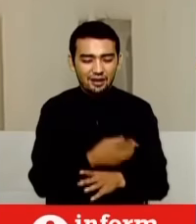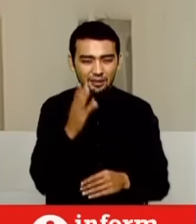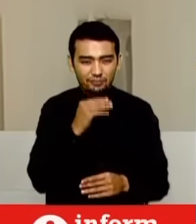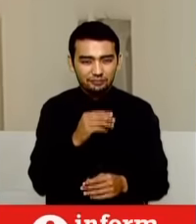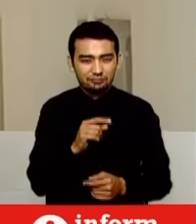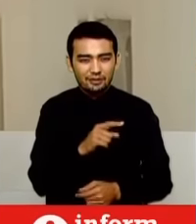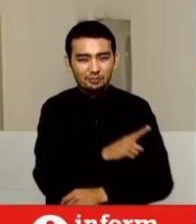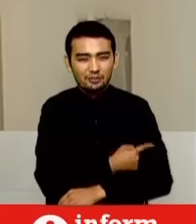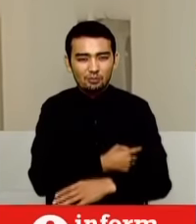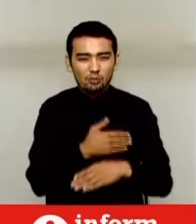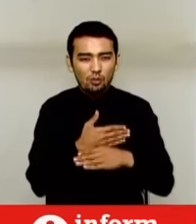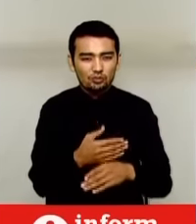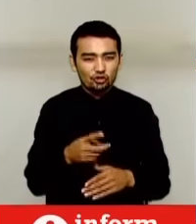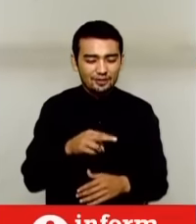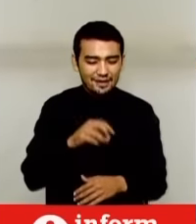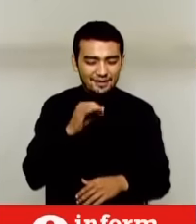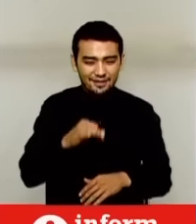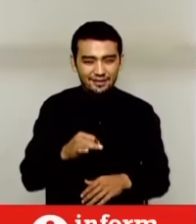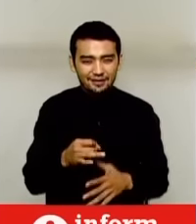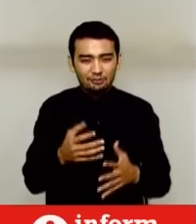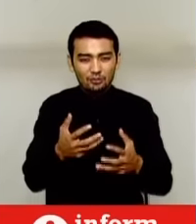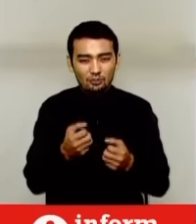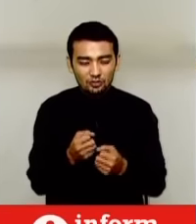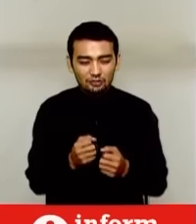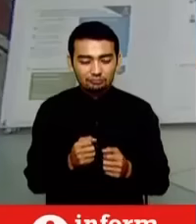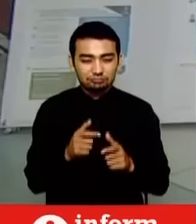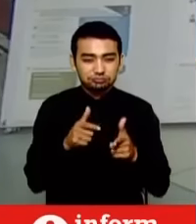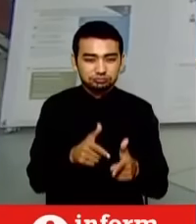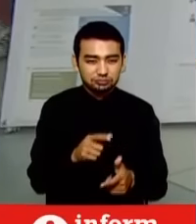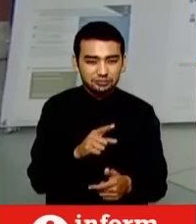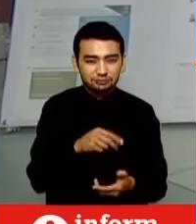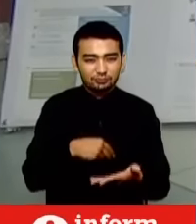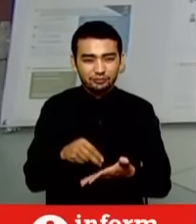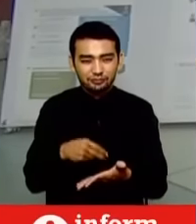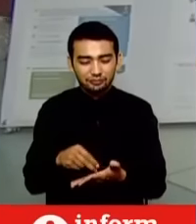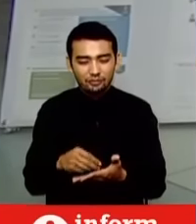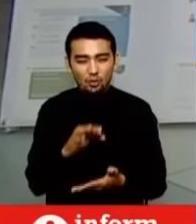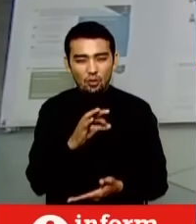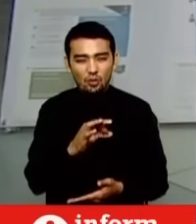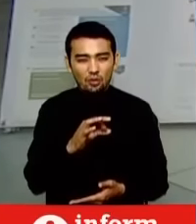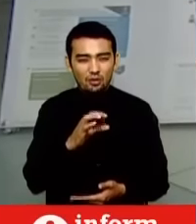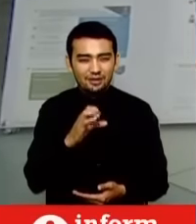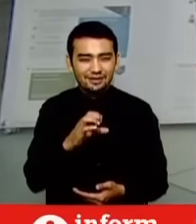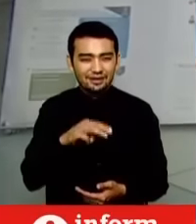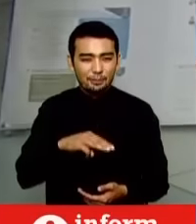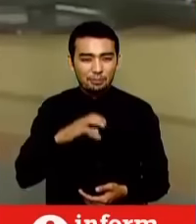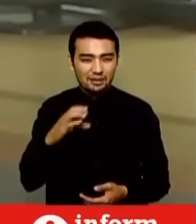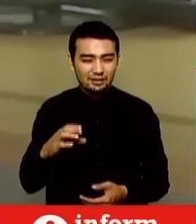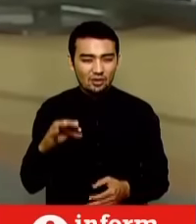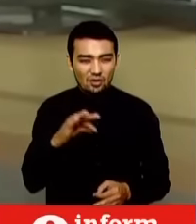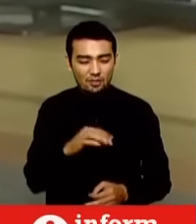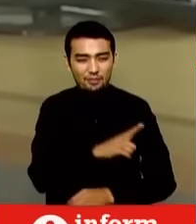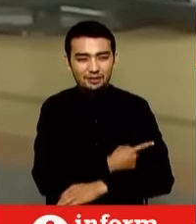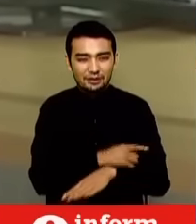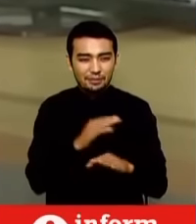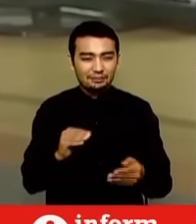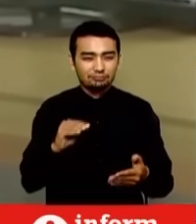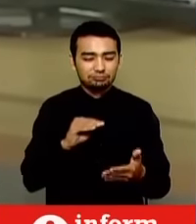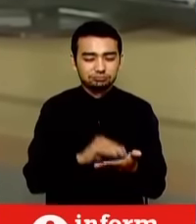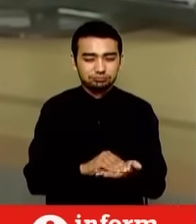медико-санитарной помощи. Для того, чтобы получить доступ к закупу услуг в рамках ОСМС, к медучреждению должно быть